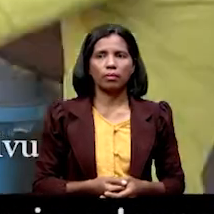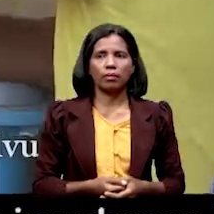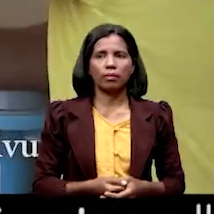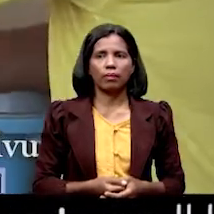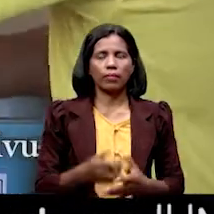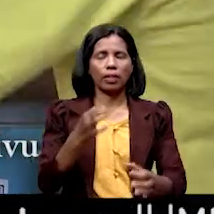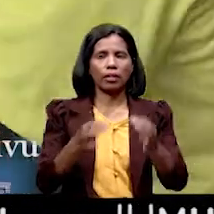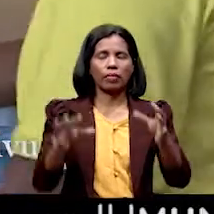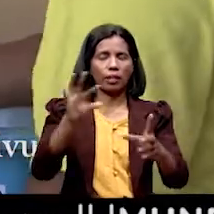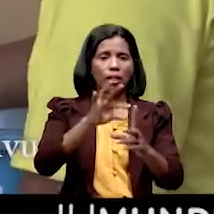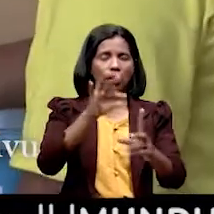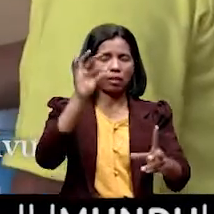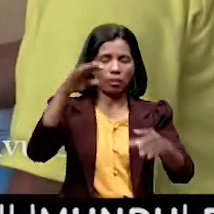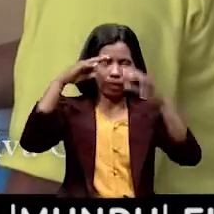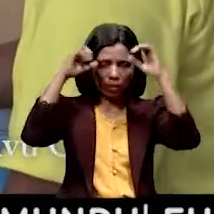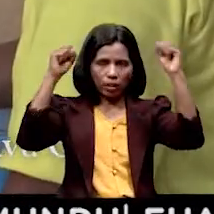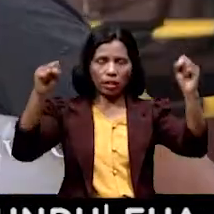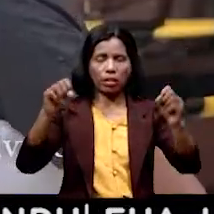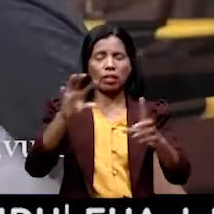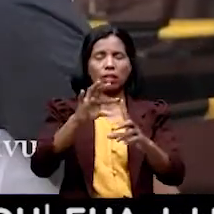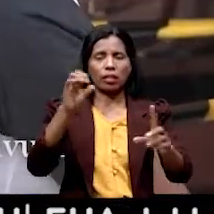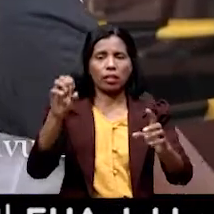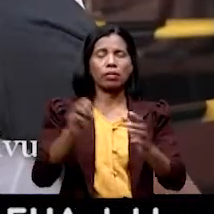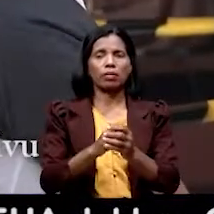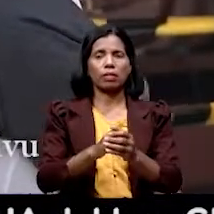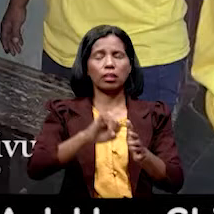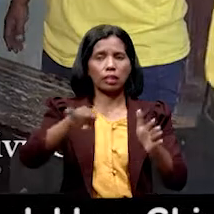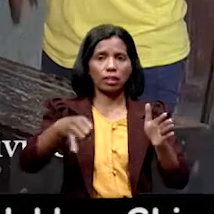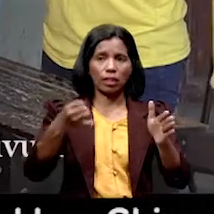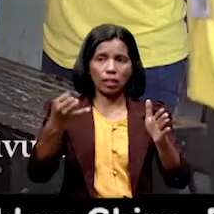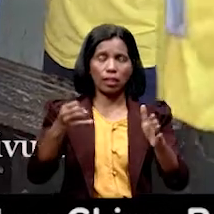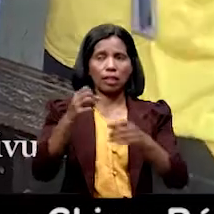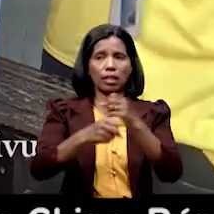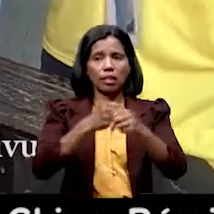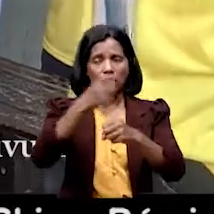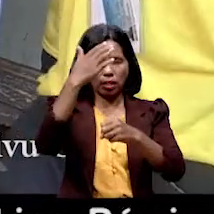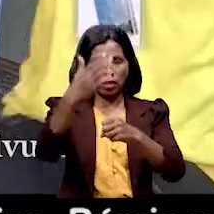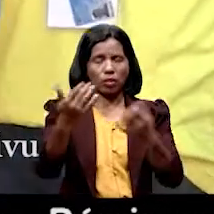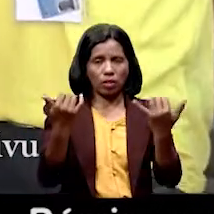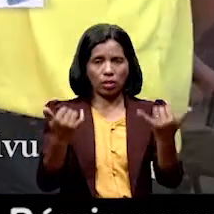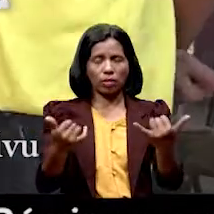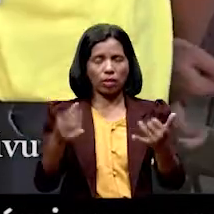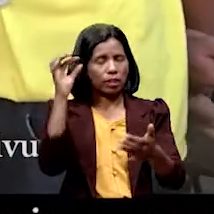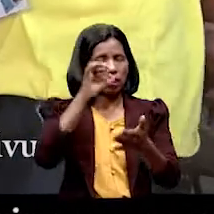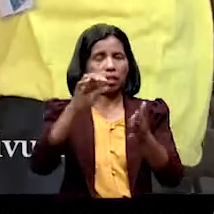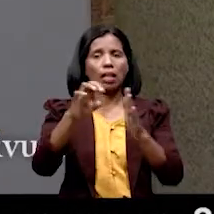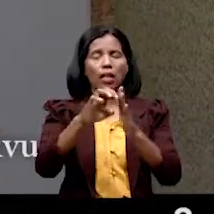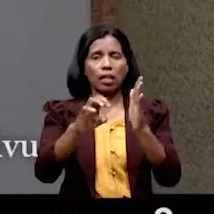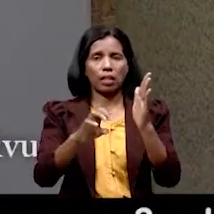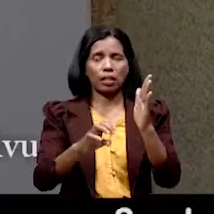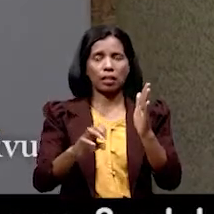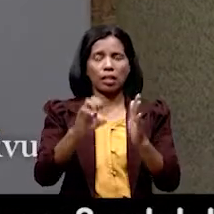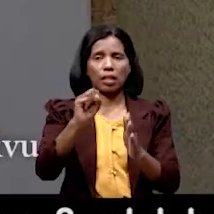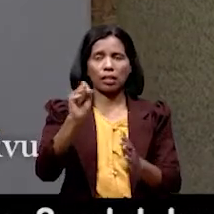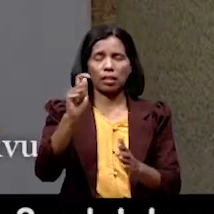Maske elesang presidensial no elesang geral se akontese iha tinang oin, mai beto ohin loron sekretariado tekniko administrasang elektoral stai